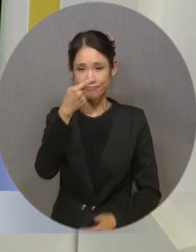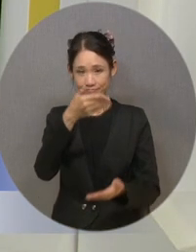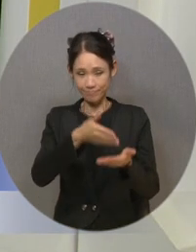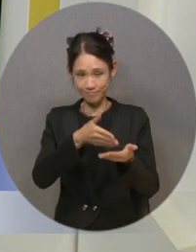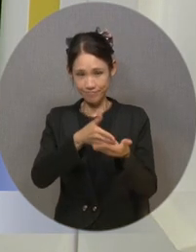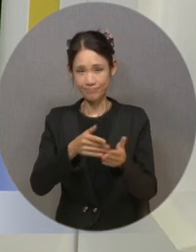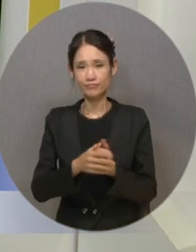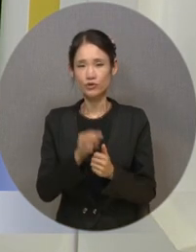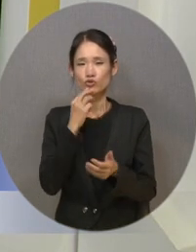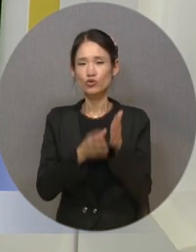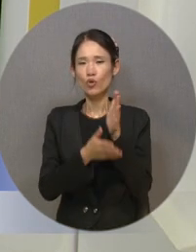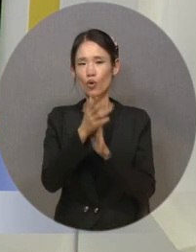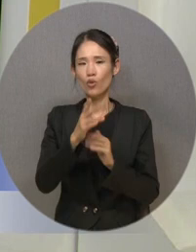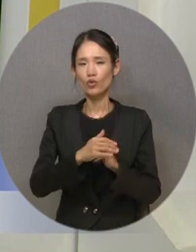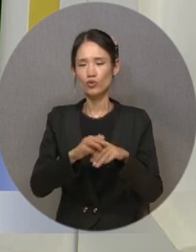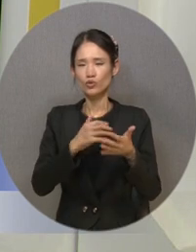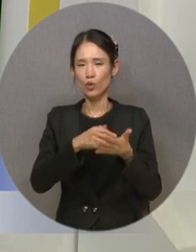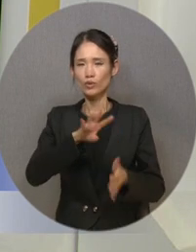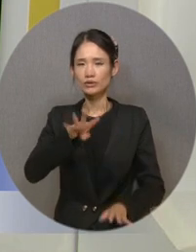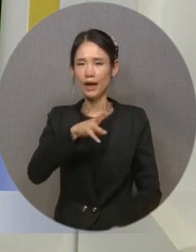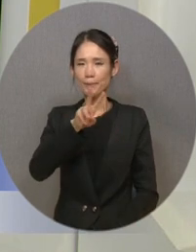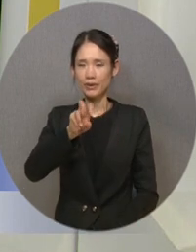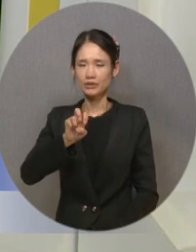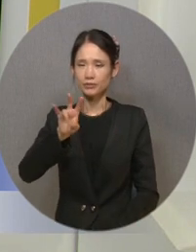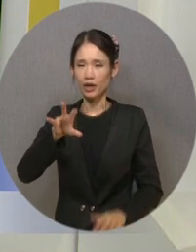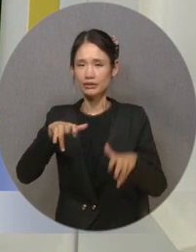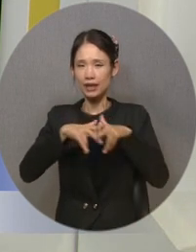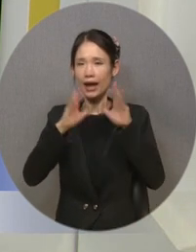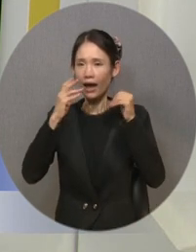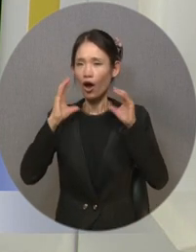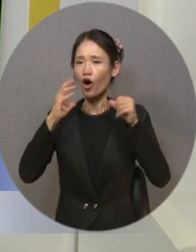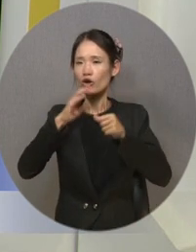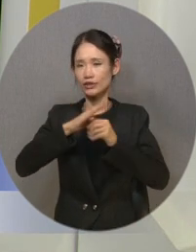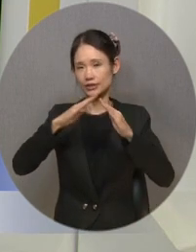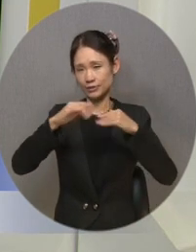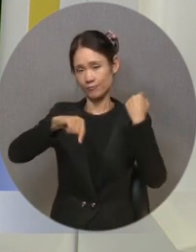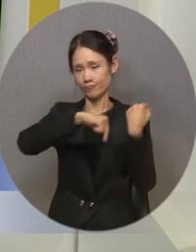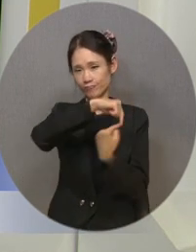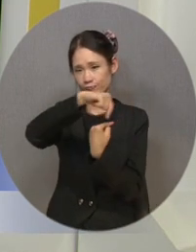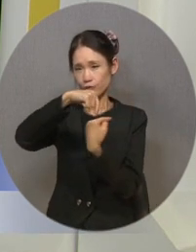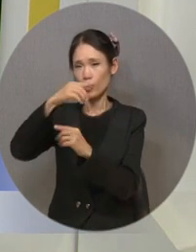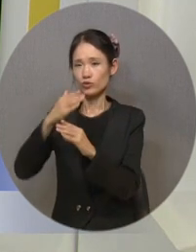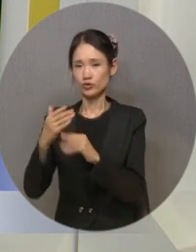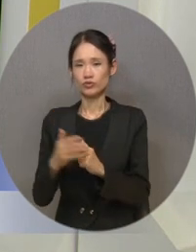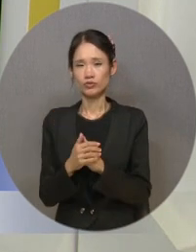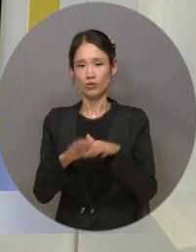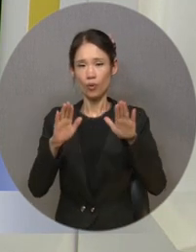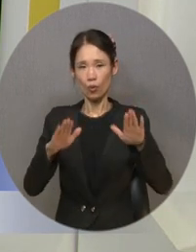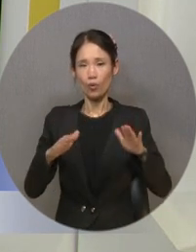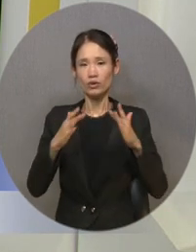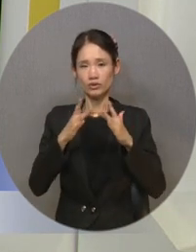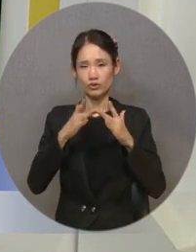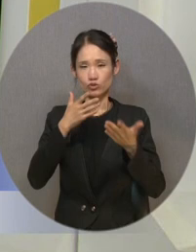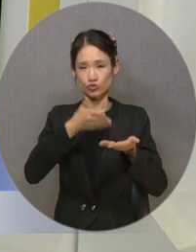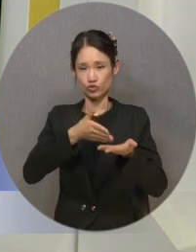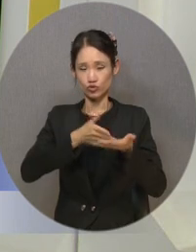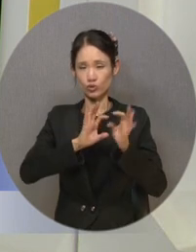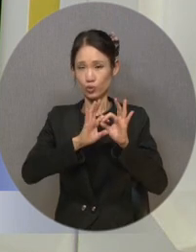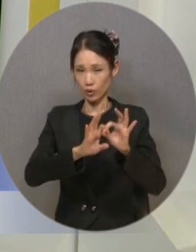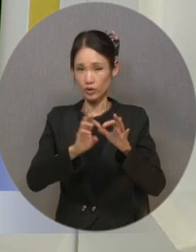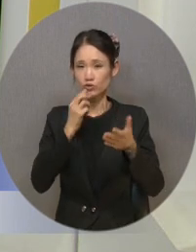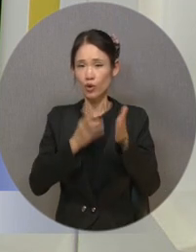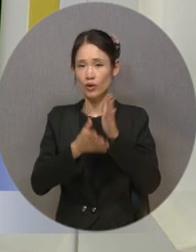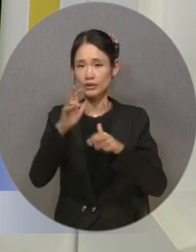다음 뉴스입니다 서울시는 400 24개의 장애와 어린이집이 운영 중에 있는데요 오늘 웰페어뉴스에서는